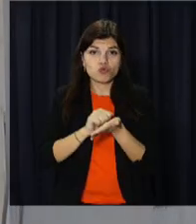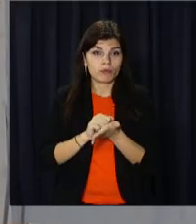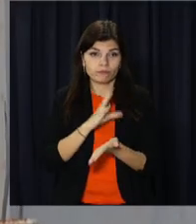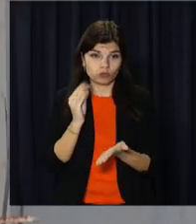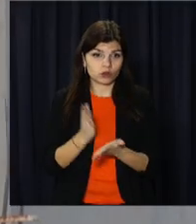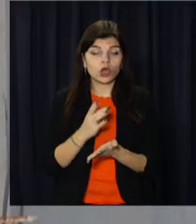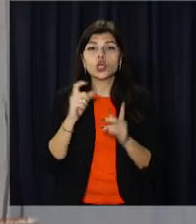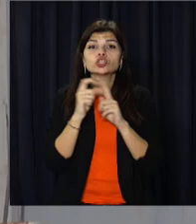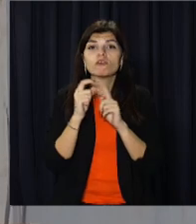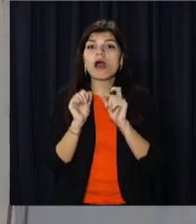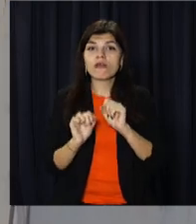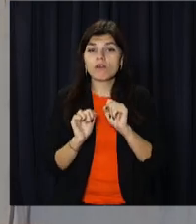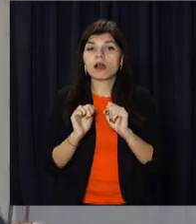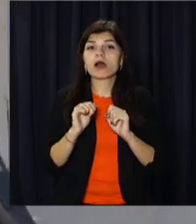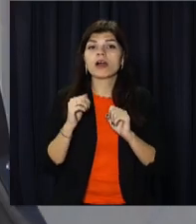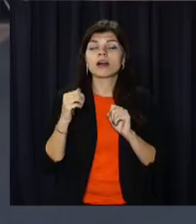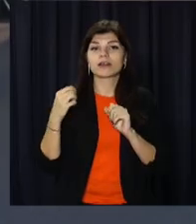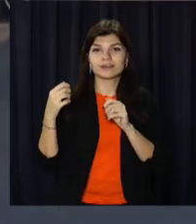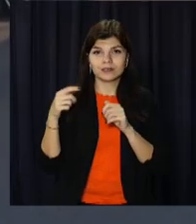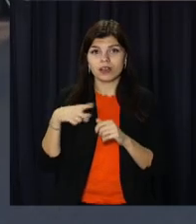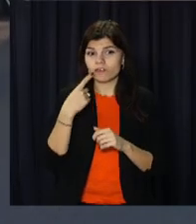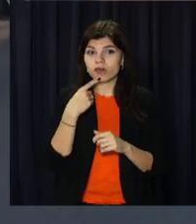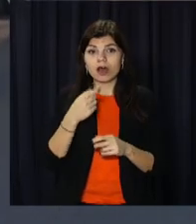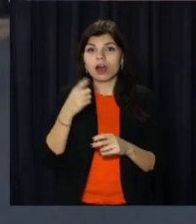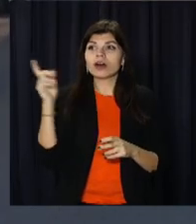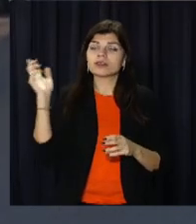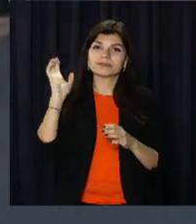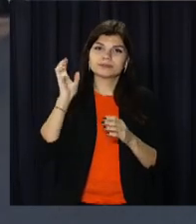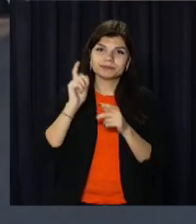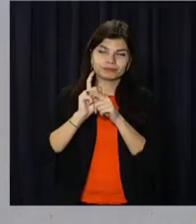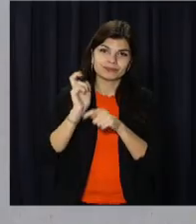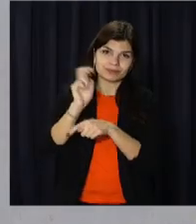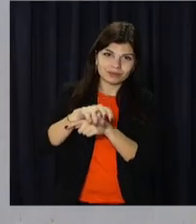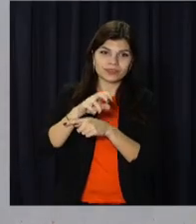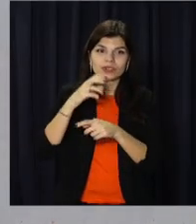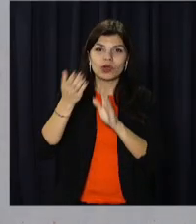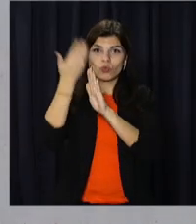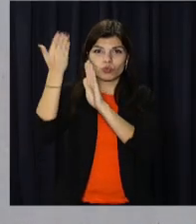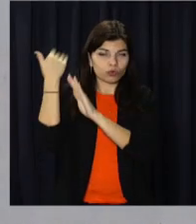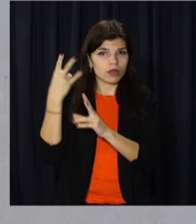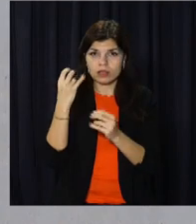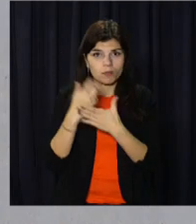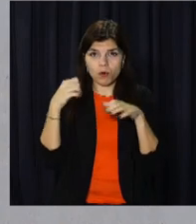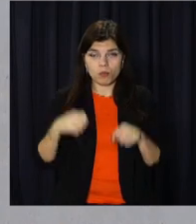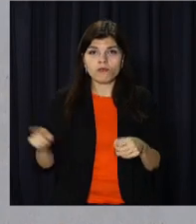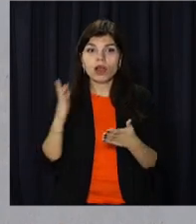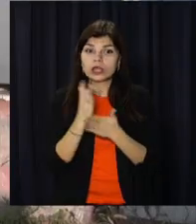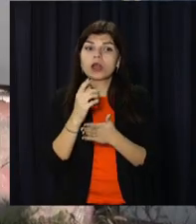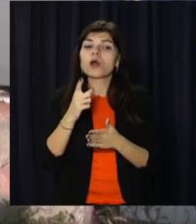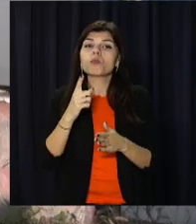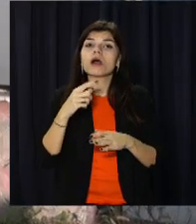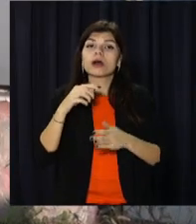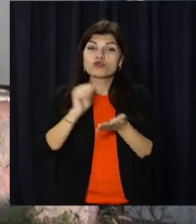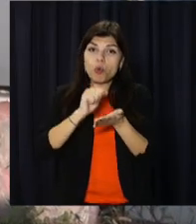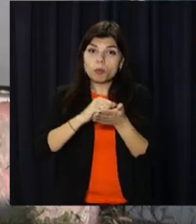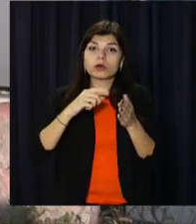За словами ж адвоката власника, демонтаж незаконний. Адже в рішенні міськради вказана адреса набережна Заводська 110, а в